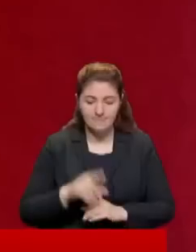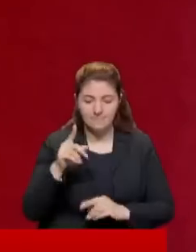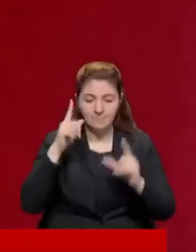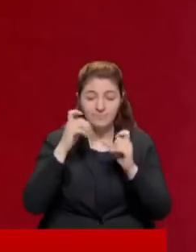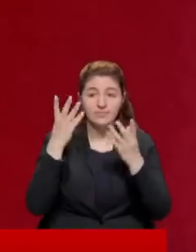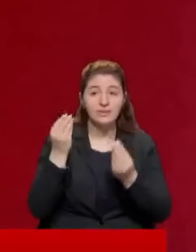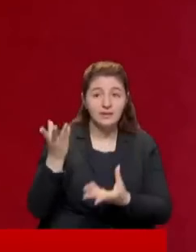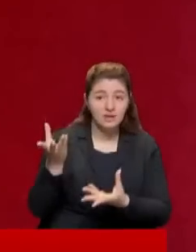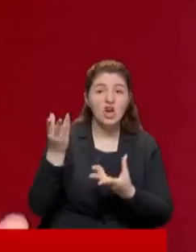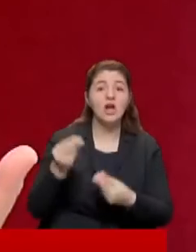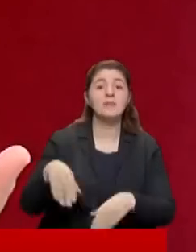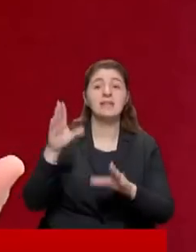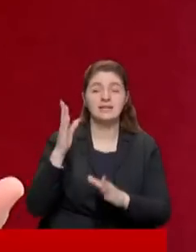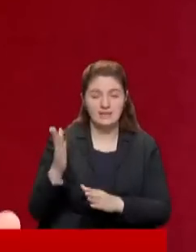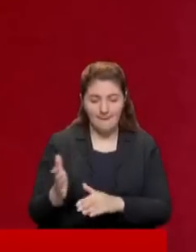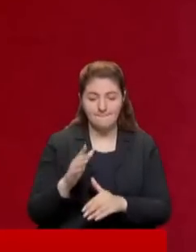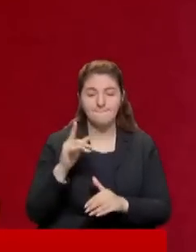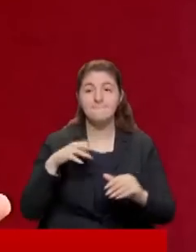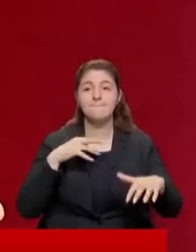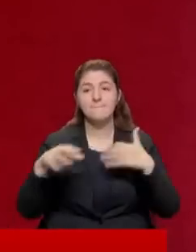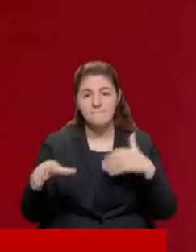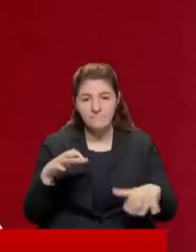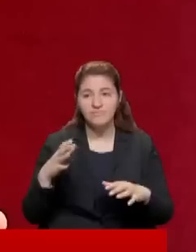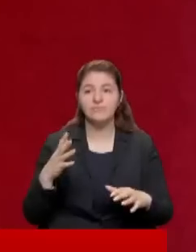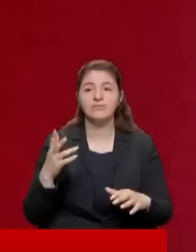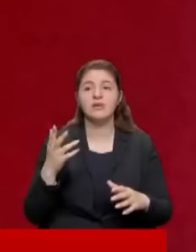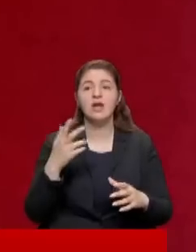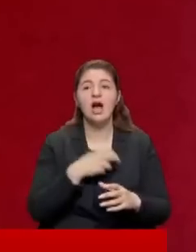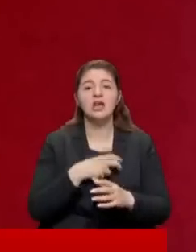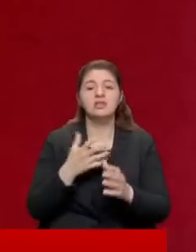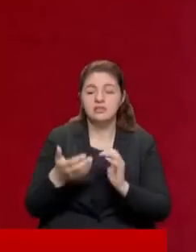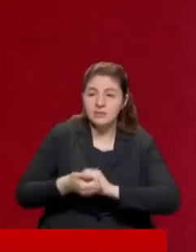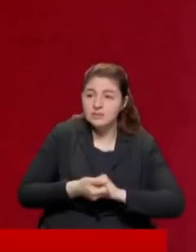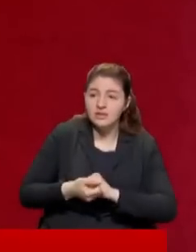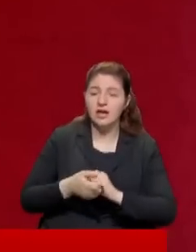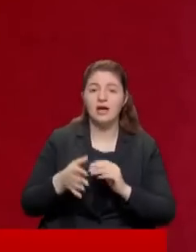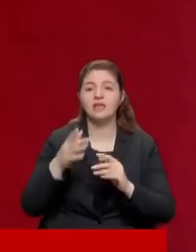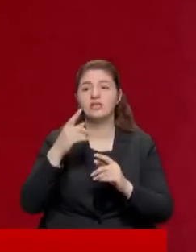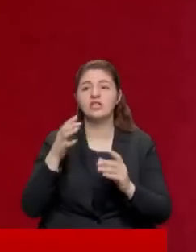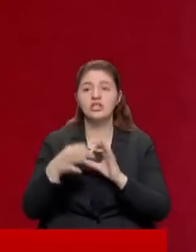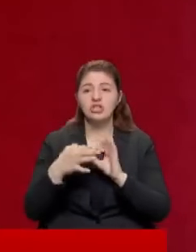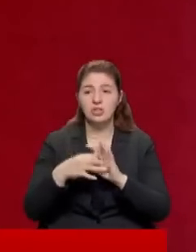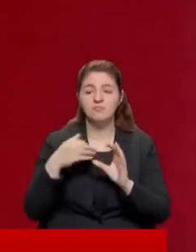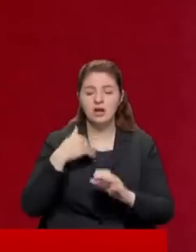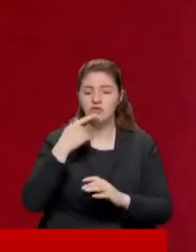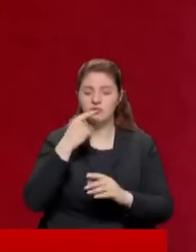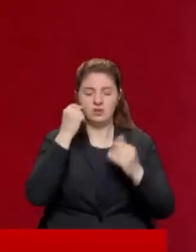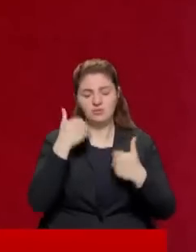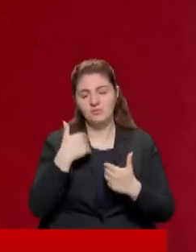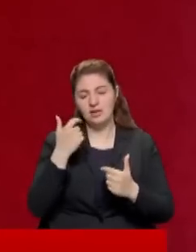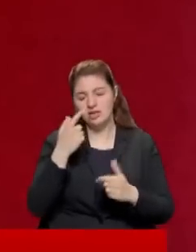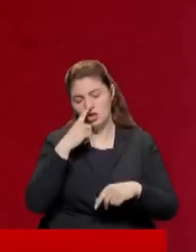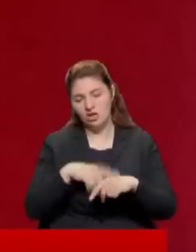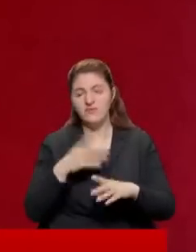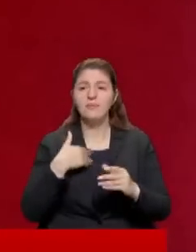fotoğraf olsaydı da olmasaydı da, kutuplaşmanın aşk ve sadakat ilişkisi, yani bir kimliğin, ben dindarım diyorsunuz ya da